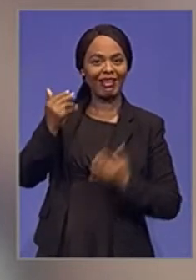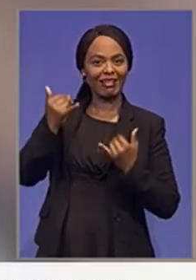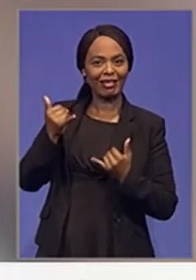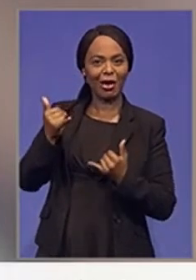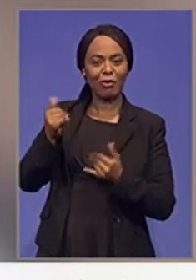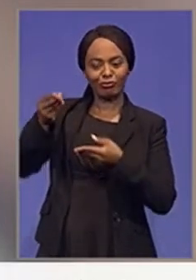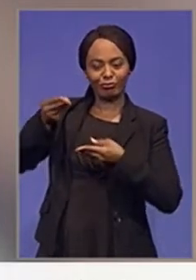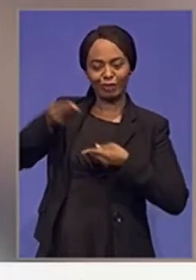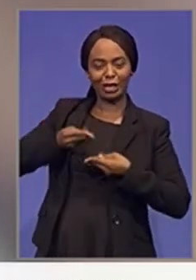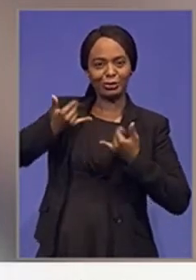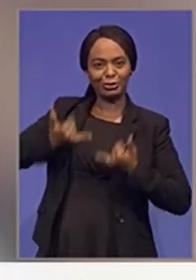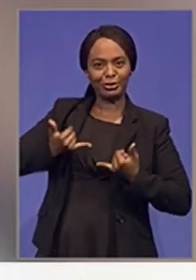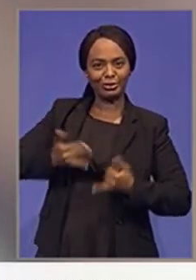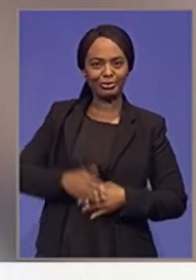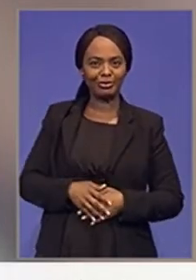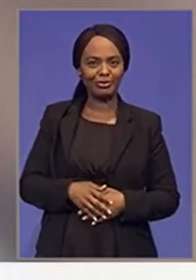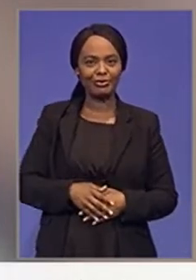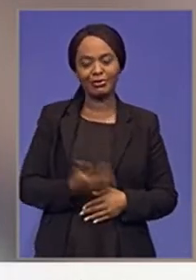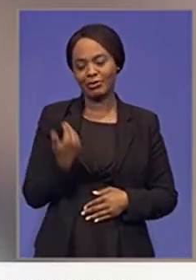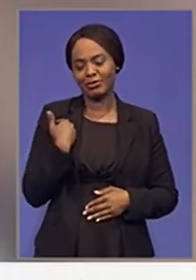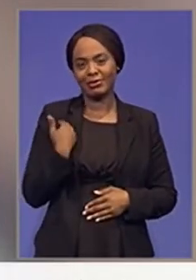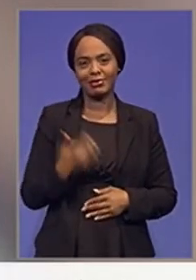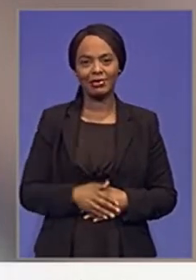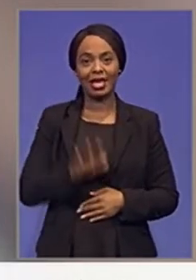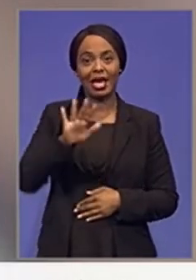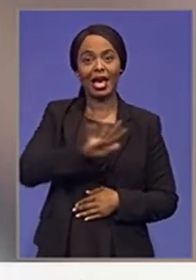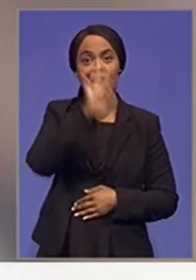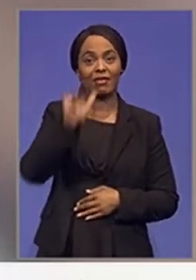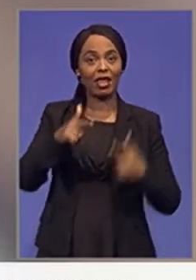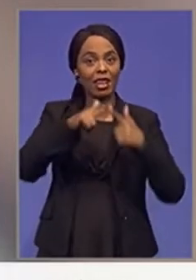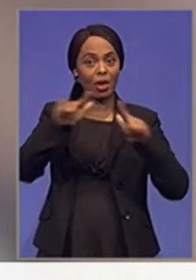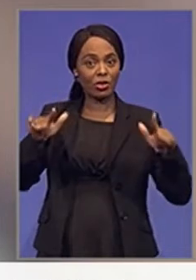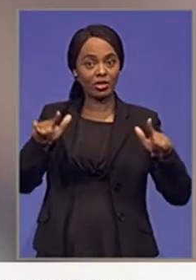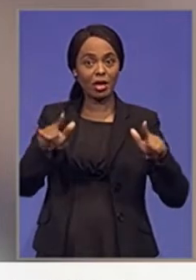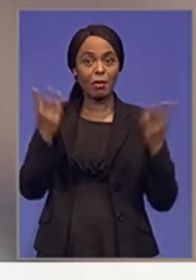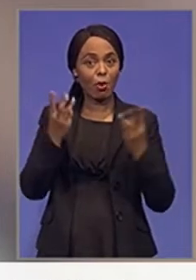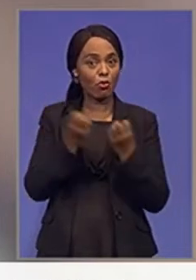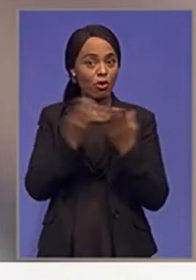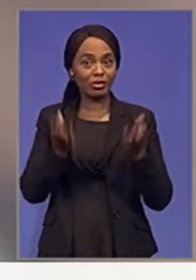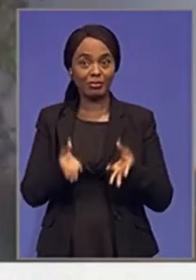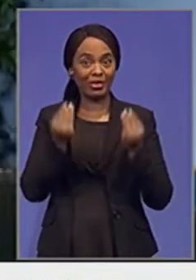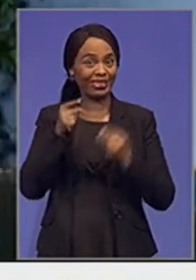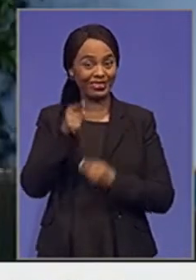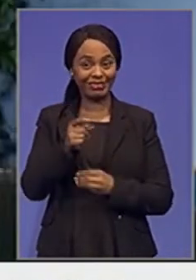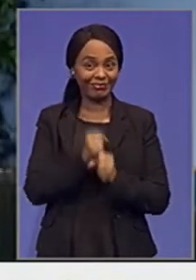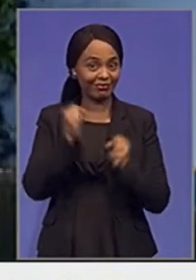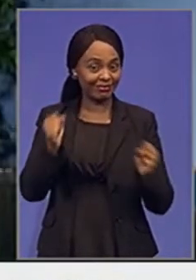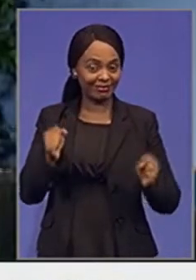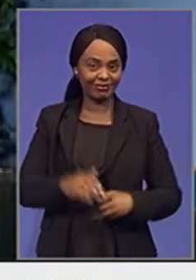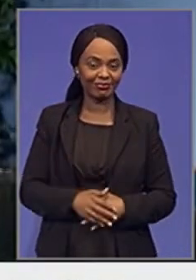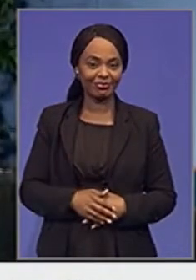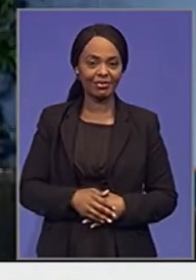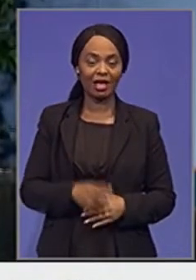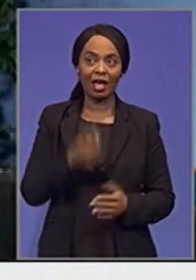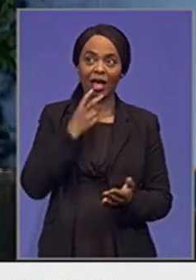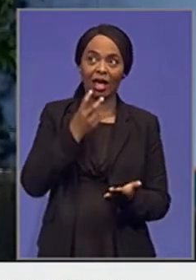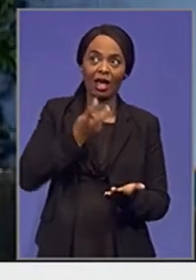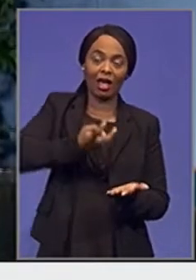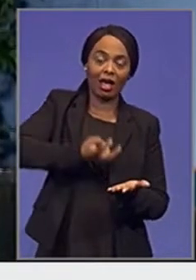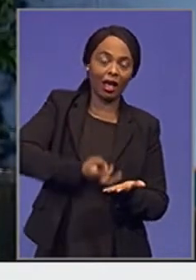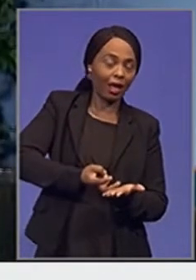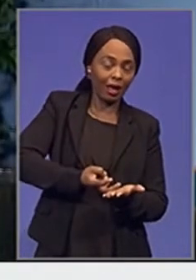dithutong tša philosophy in African languages ga e fiwe mang le mang ka ipušega re yo ke motlholotlholo o mokaakang ke go